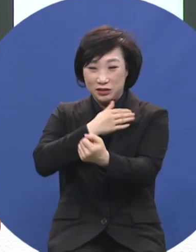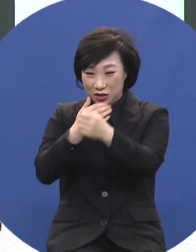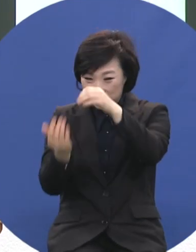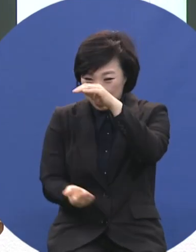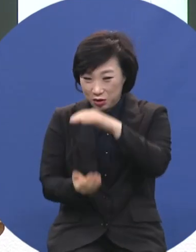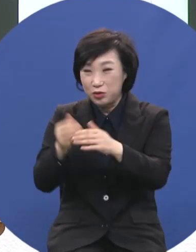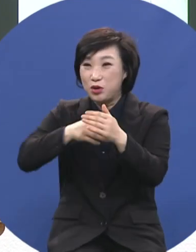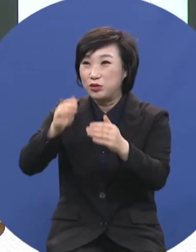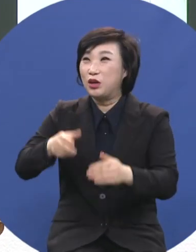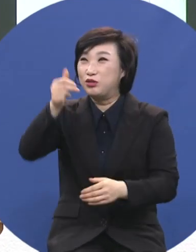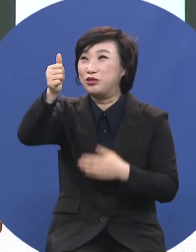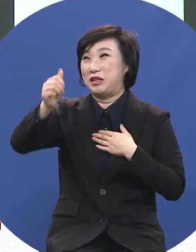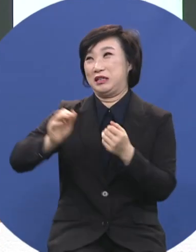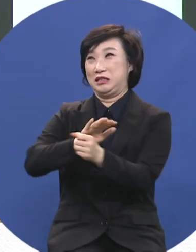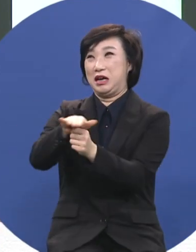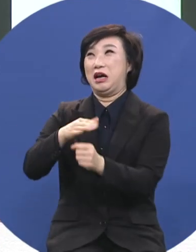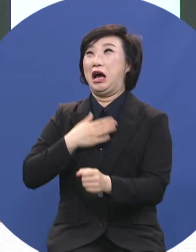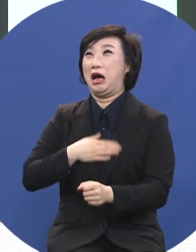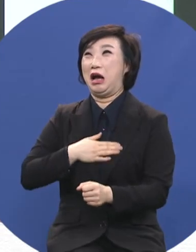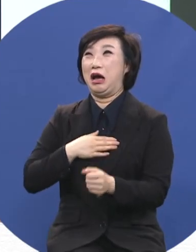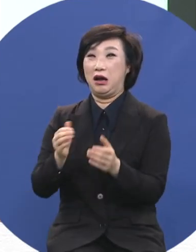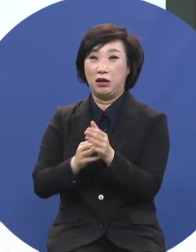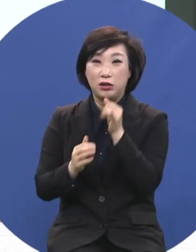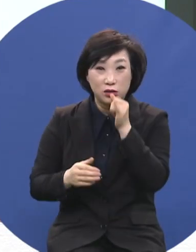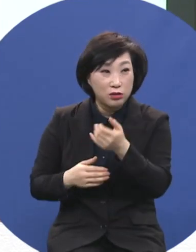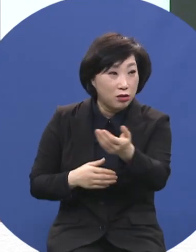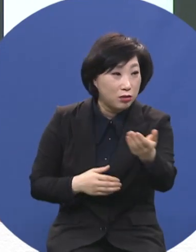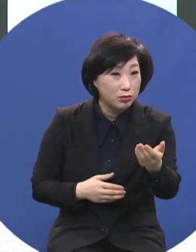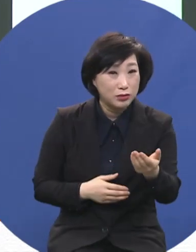절대자인 분, 나를 사랑하시는 분.